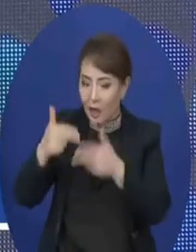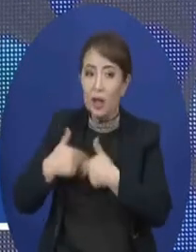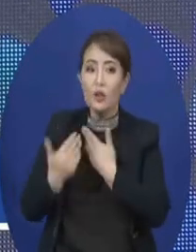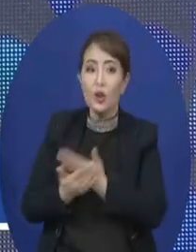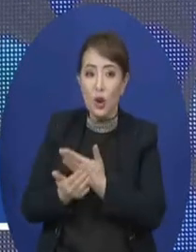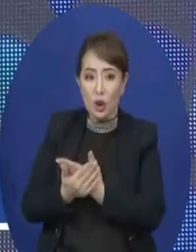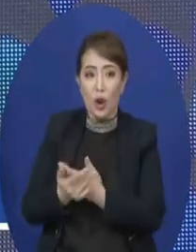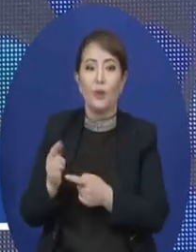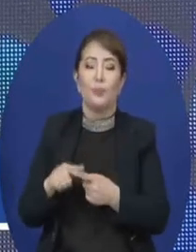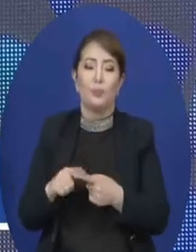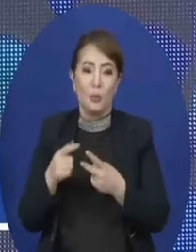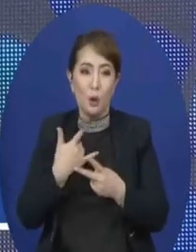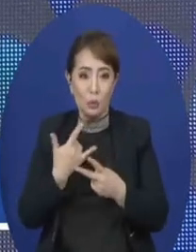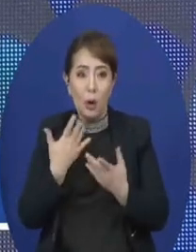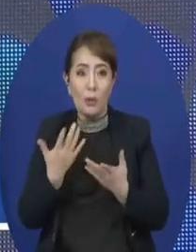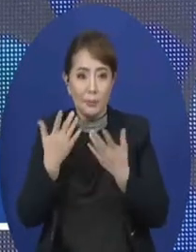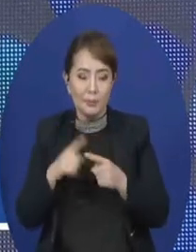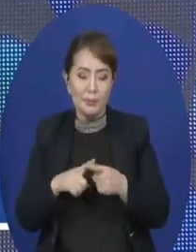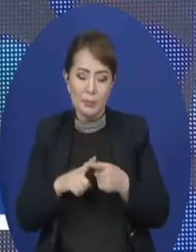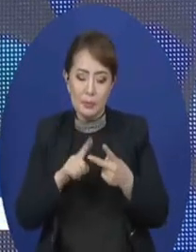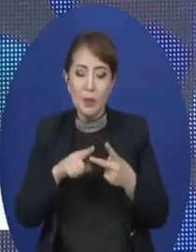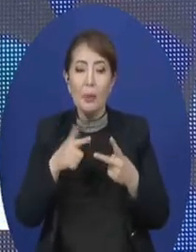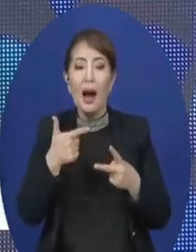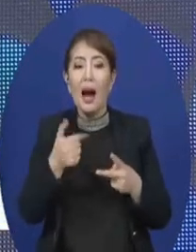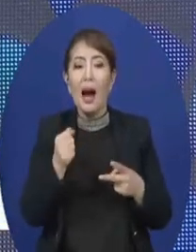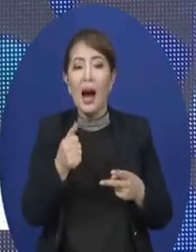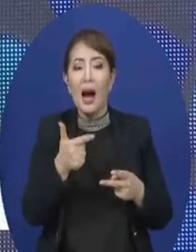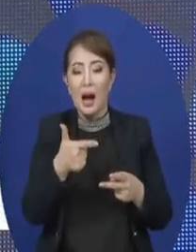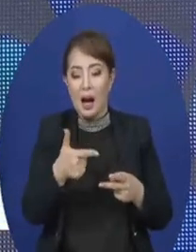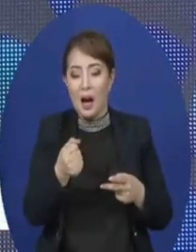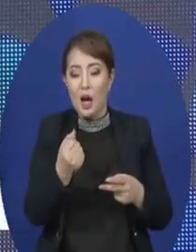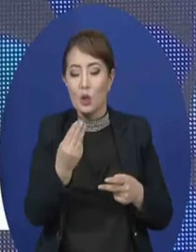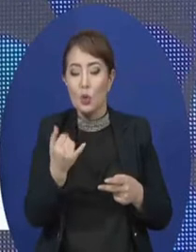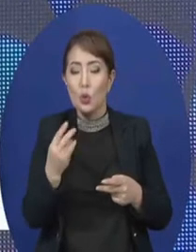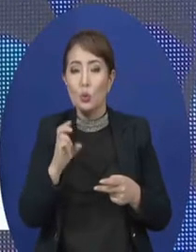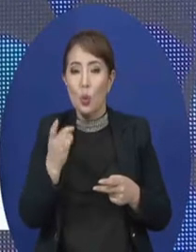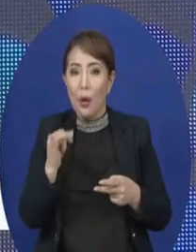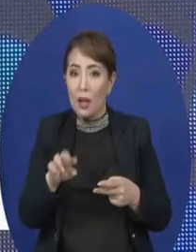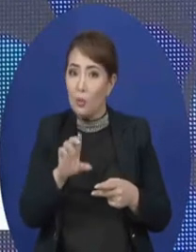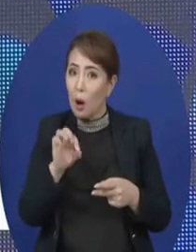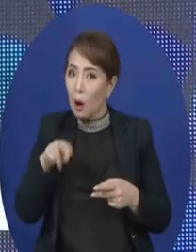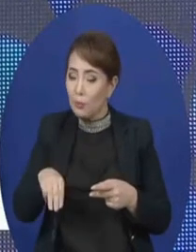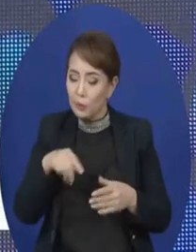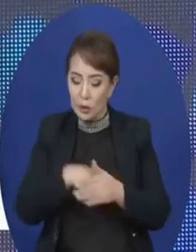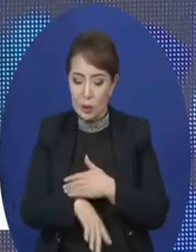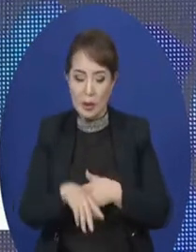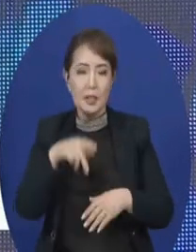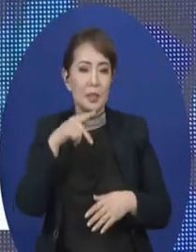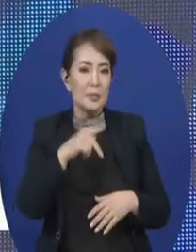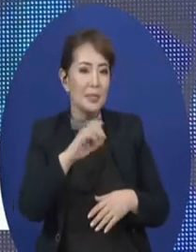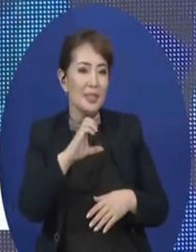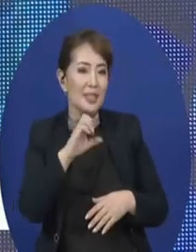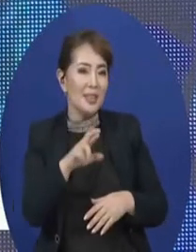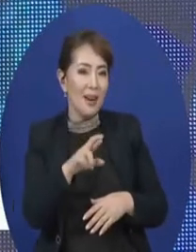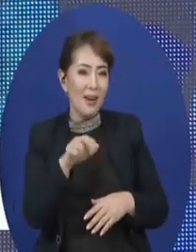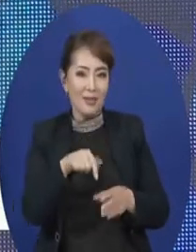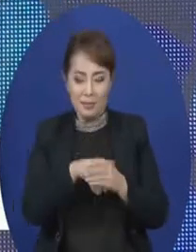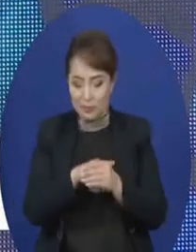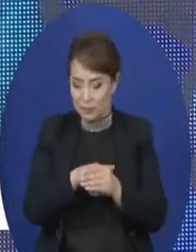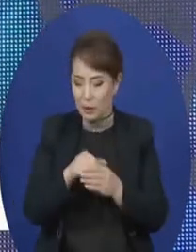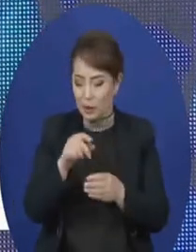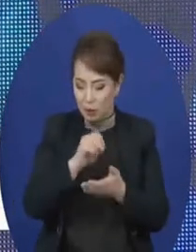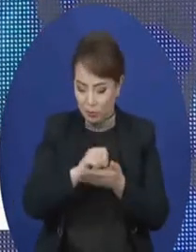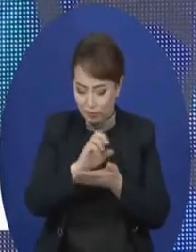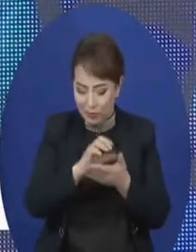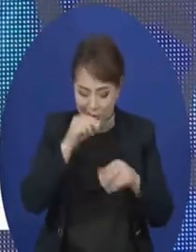нөө. Мөн гашин сухад бомб болон шинэ бомб дээр PCR аппарат байрлуулах